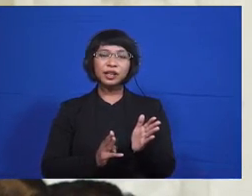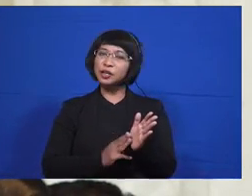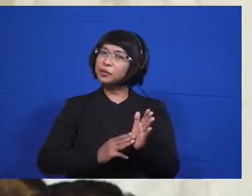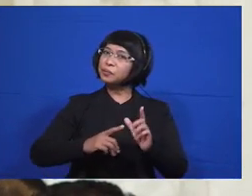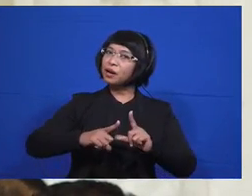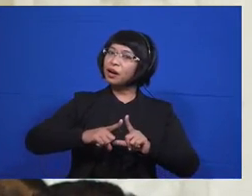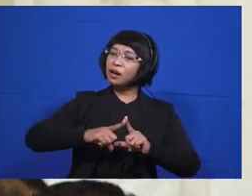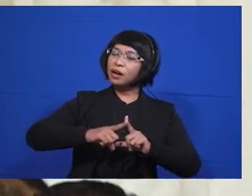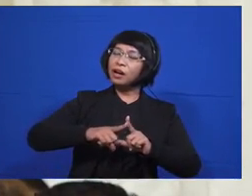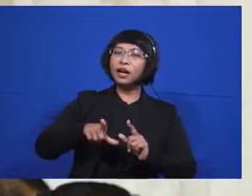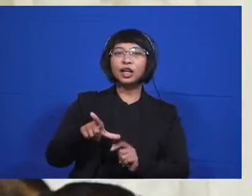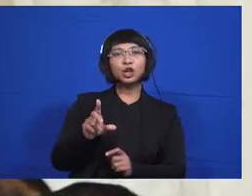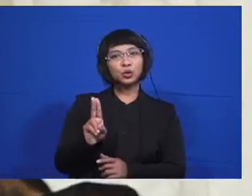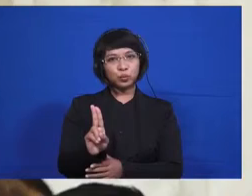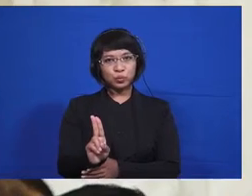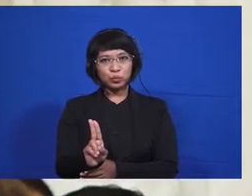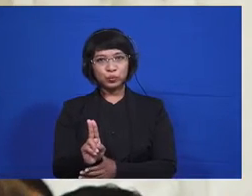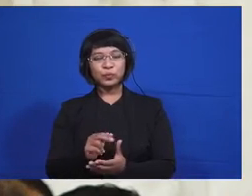tersipu-sipu.